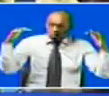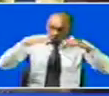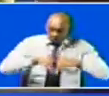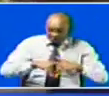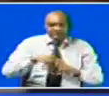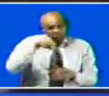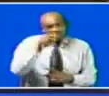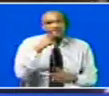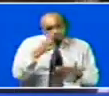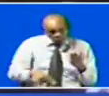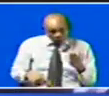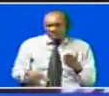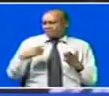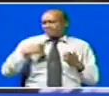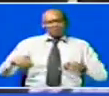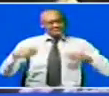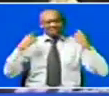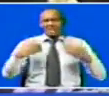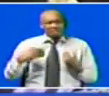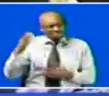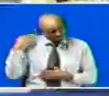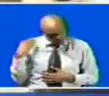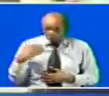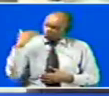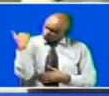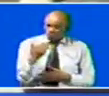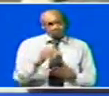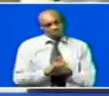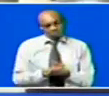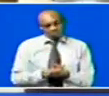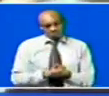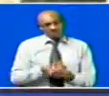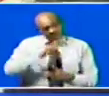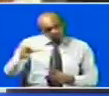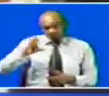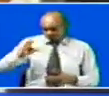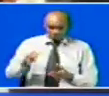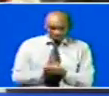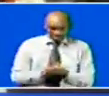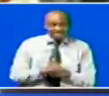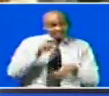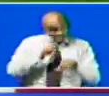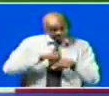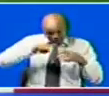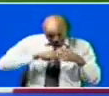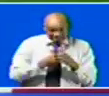wa kuzika tofauti zilizokuwepo kati ya serikali kuu na zile za kaunti wakati wa awamu ya